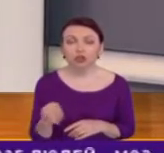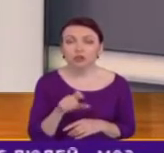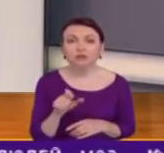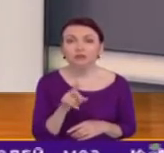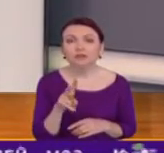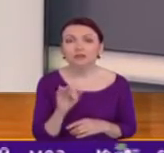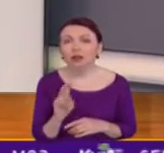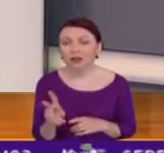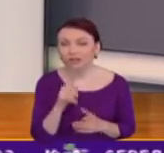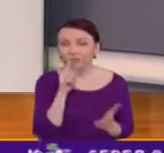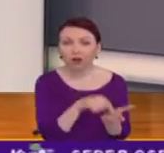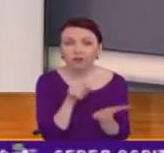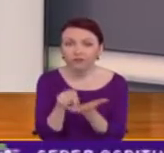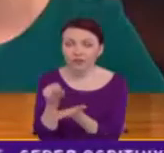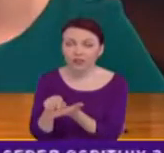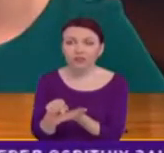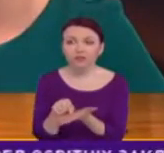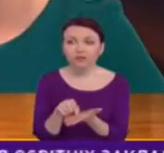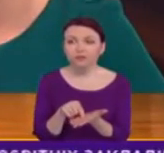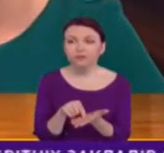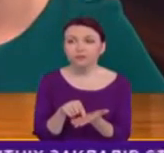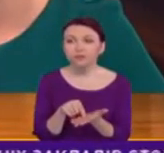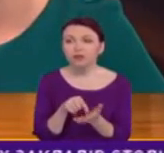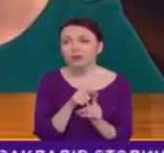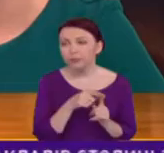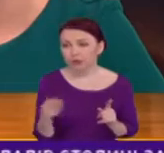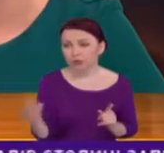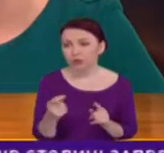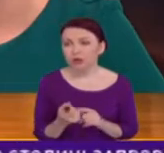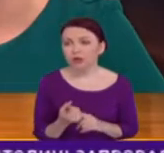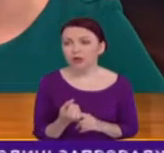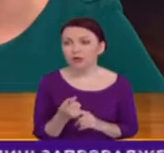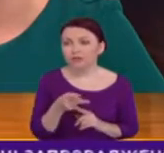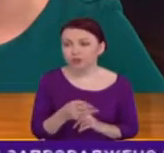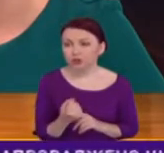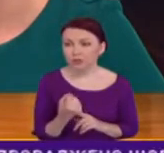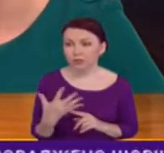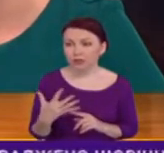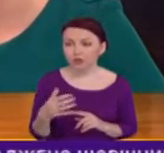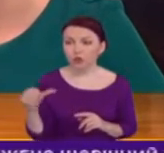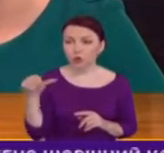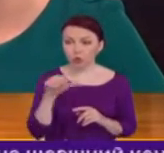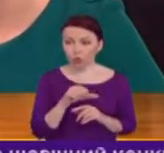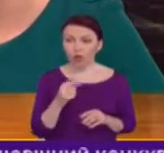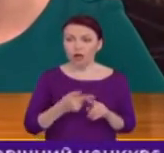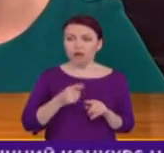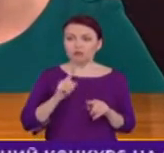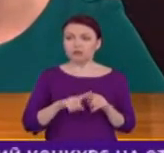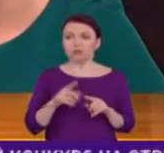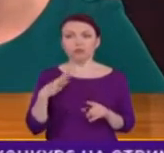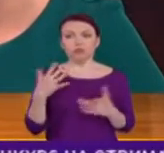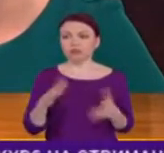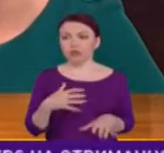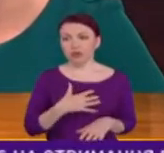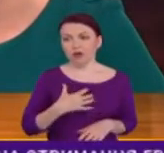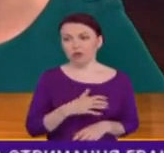знаків вказівників там на період 2015 року, ну це десятки тисяч, ви зрозуміли, знаків, були вже не